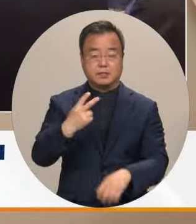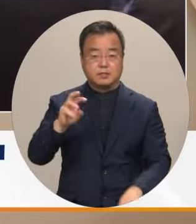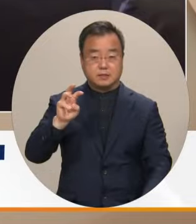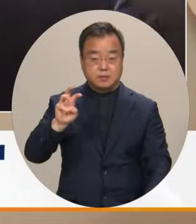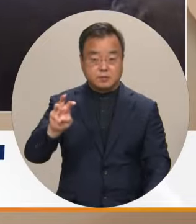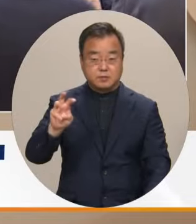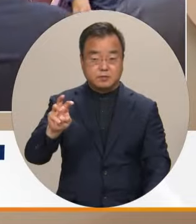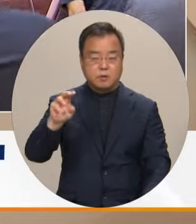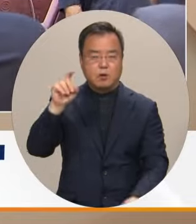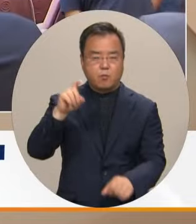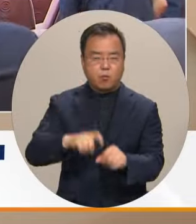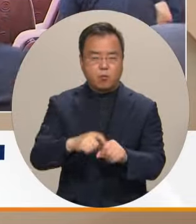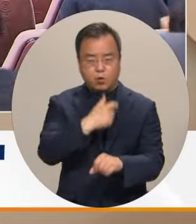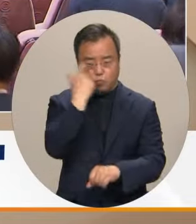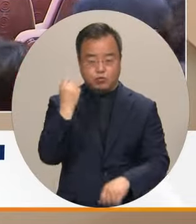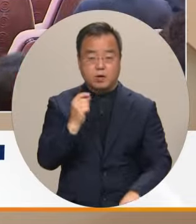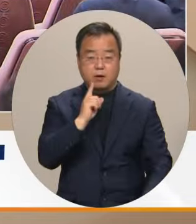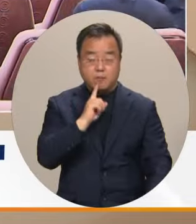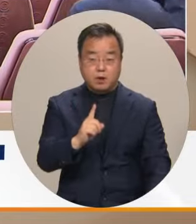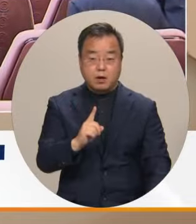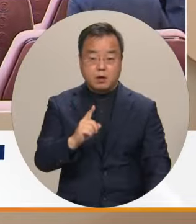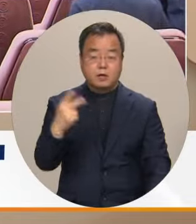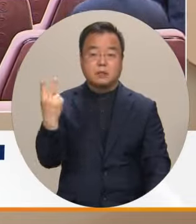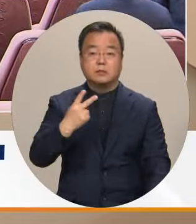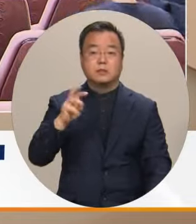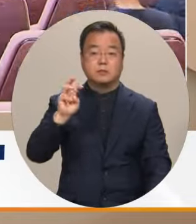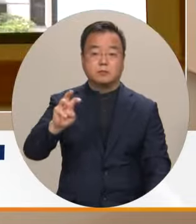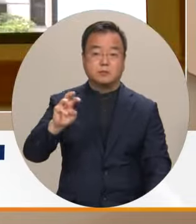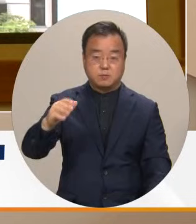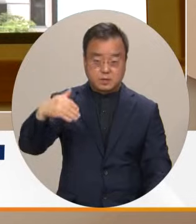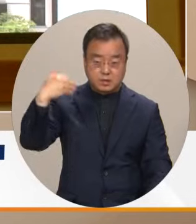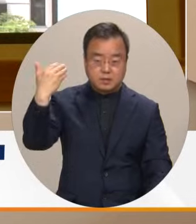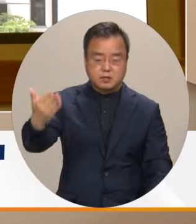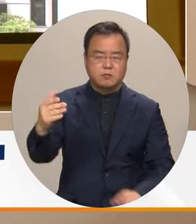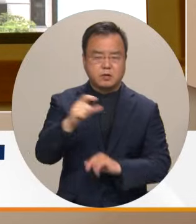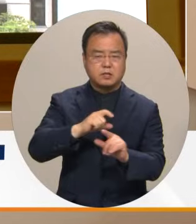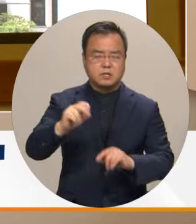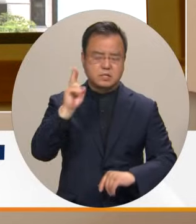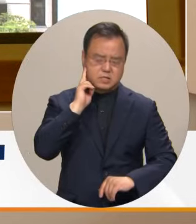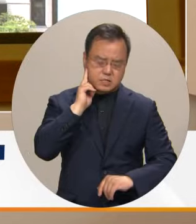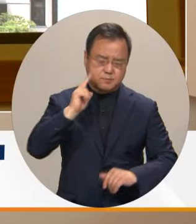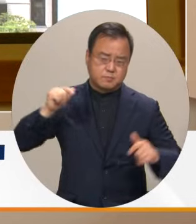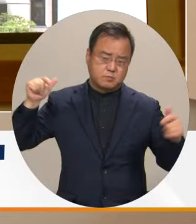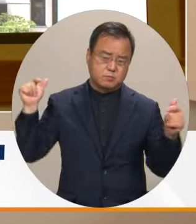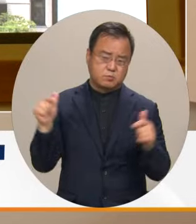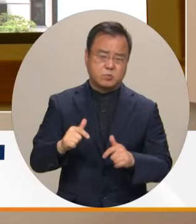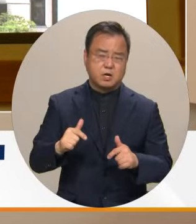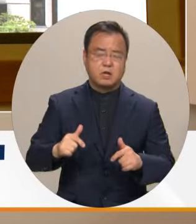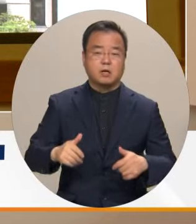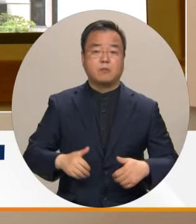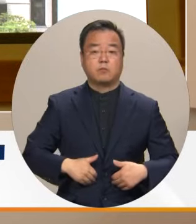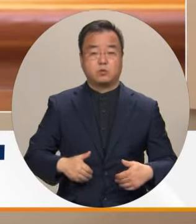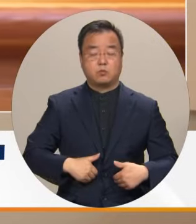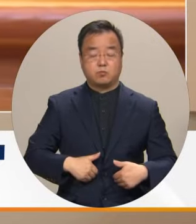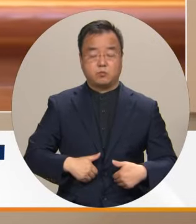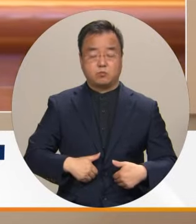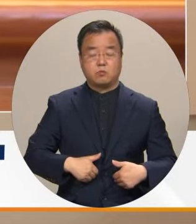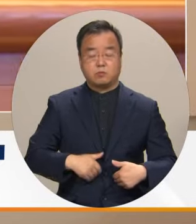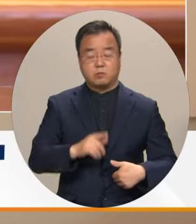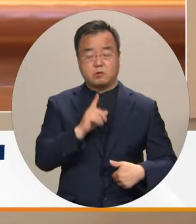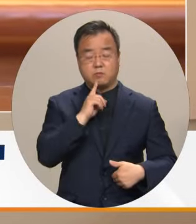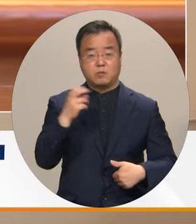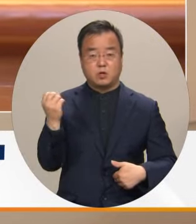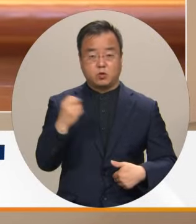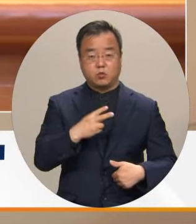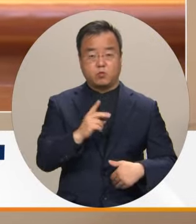년목표가 불충분하다는사실은2030년이후훨씬더 급진적이고극단적인감축이 필요하다는것을의미합니다.동시에이는